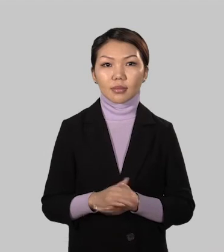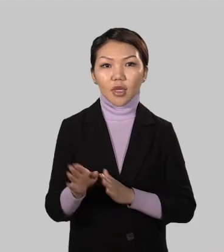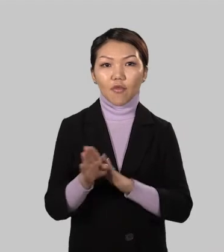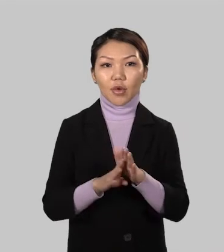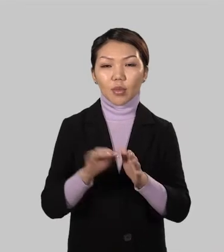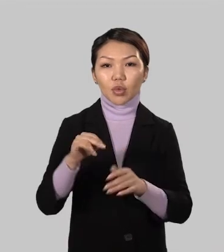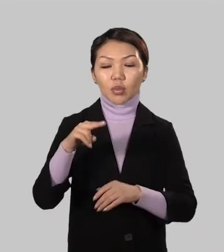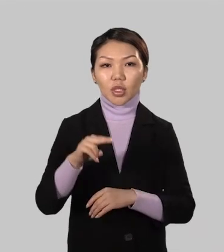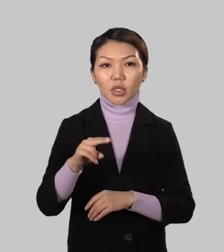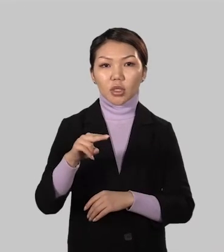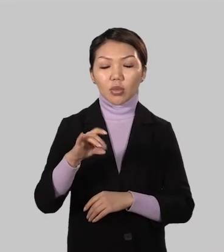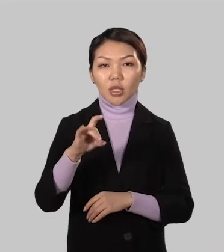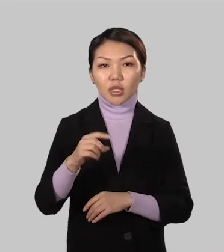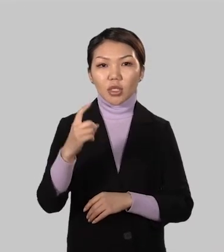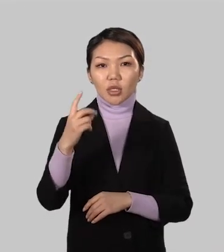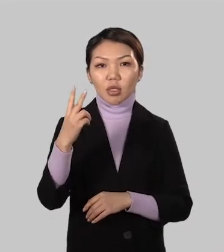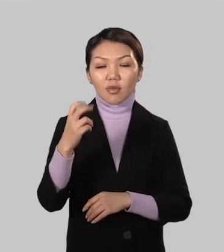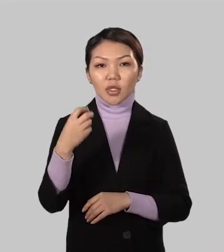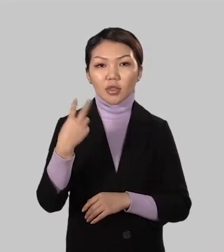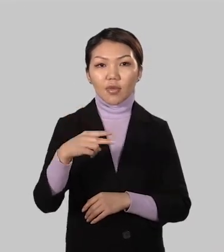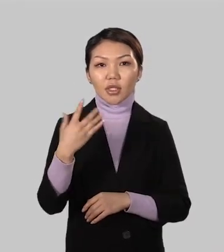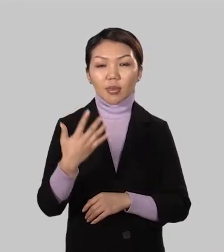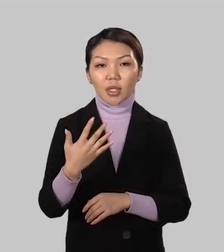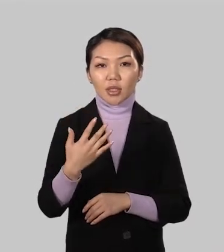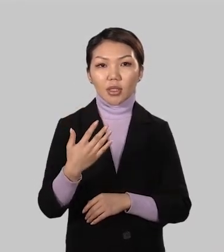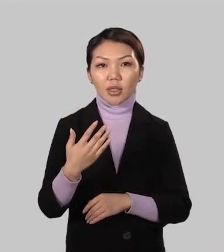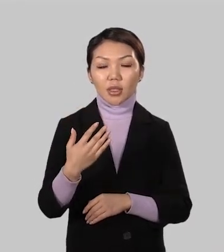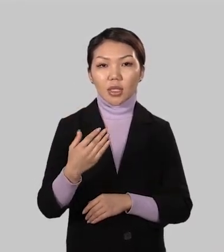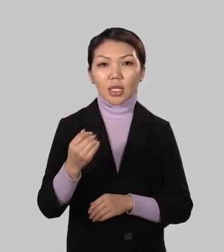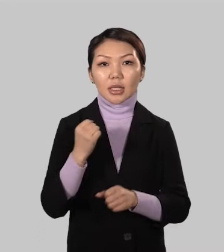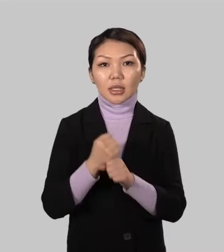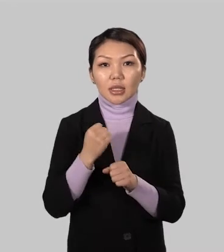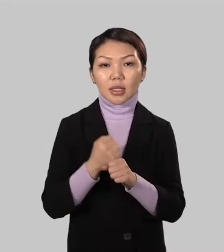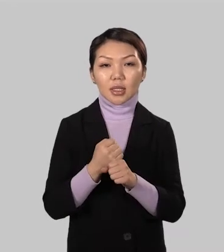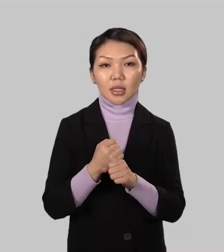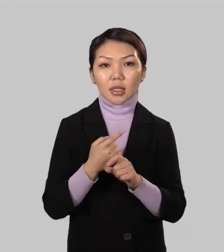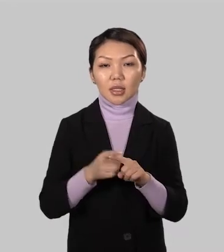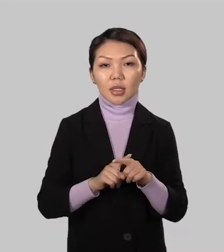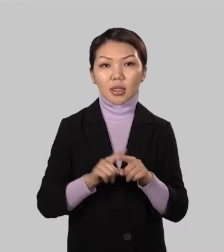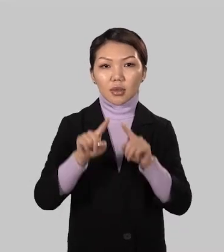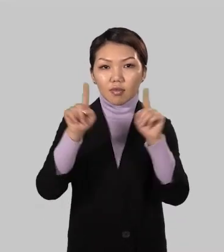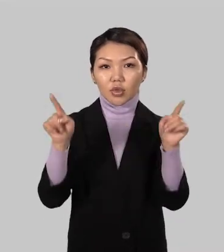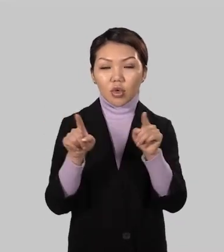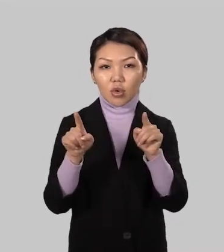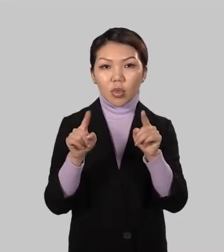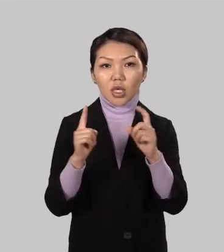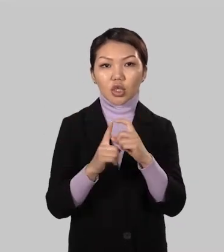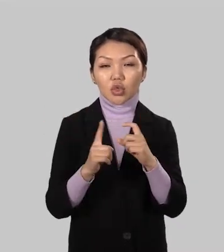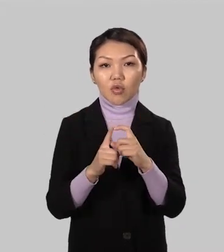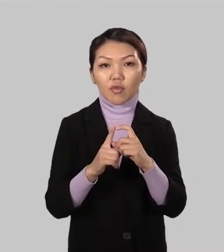выполним упражнение 225 образуйте от данных скобках прилагательных